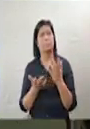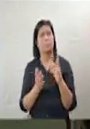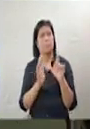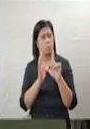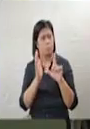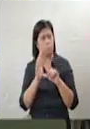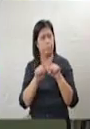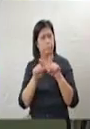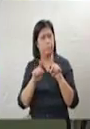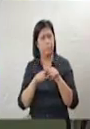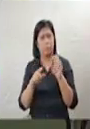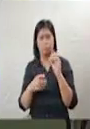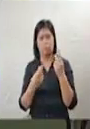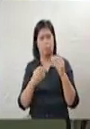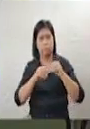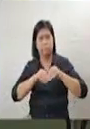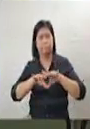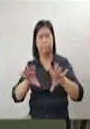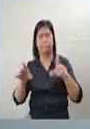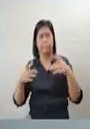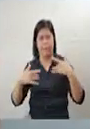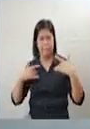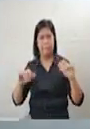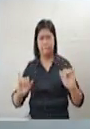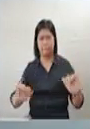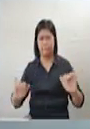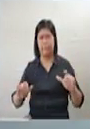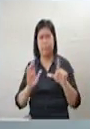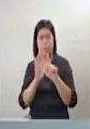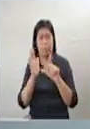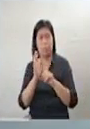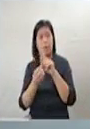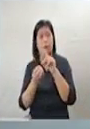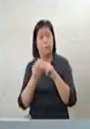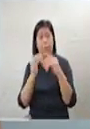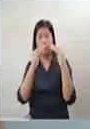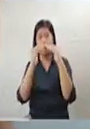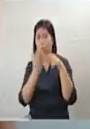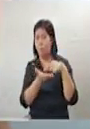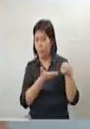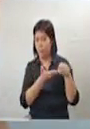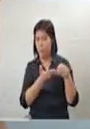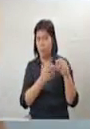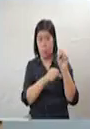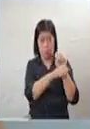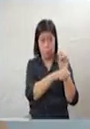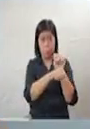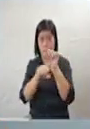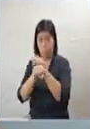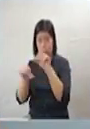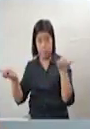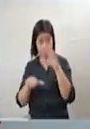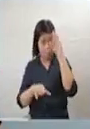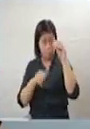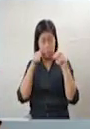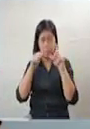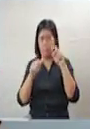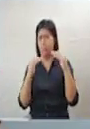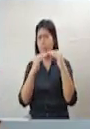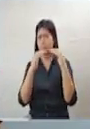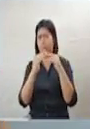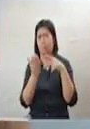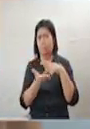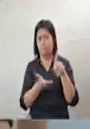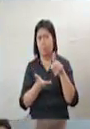batas na dapat pa rin isulong. Ilan dito yung gender balance bill para ma-address yung napakaliit na percentage ng